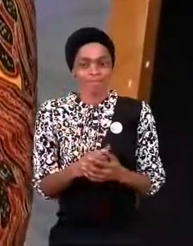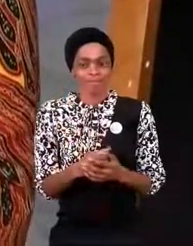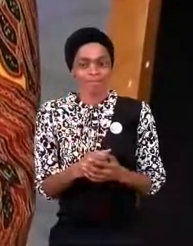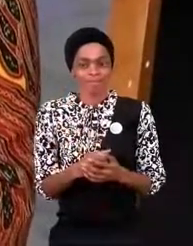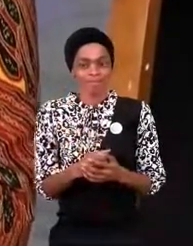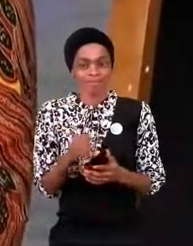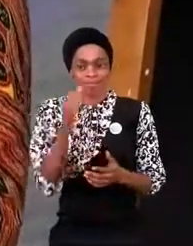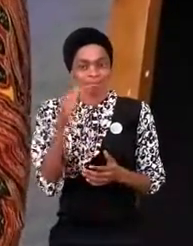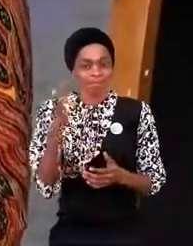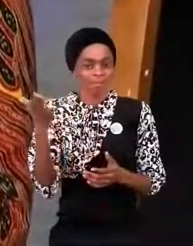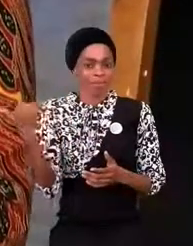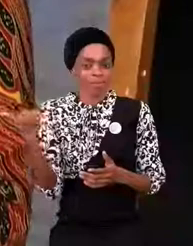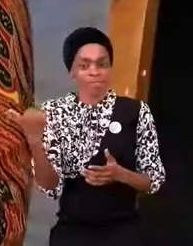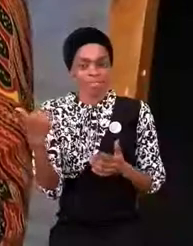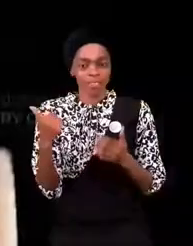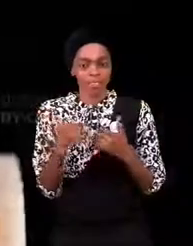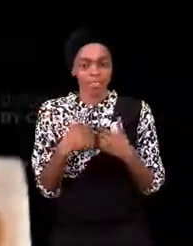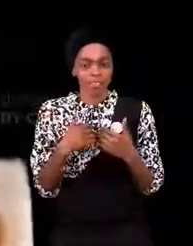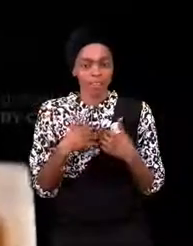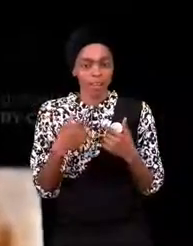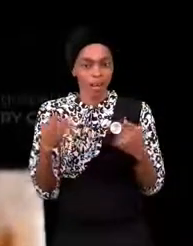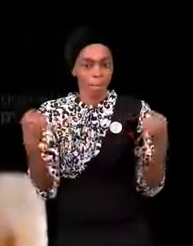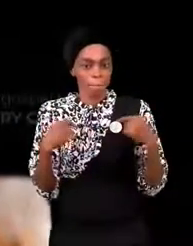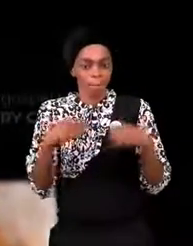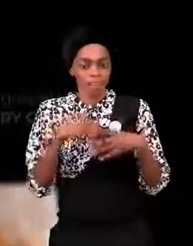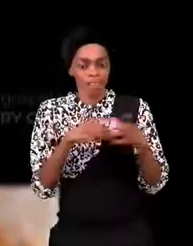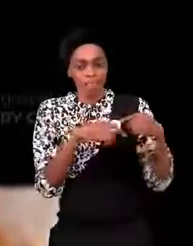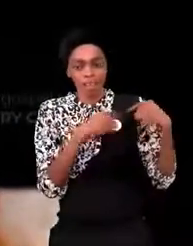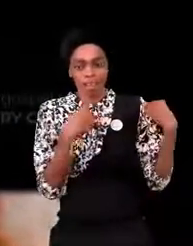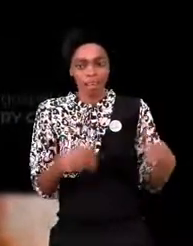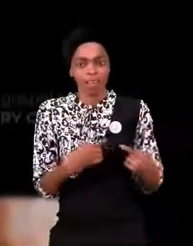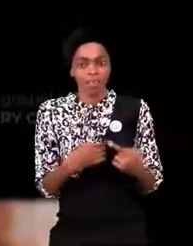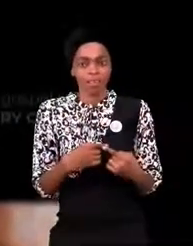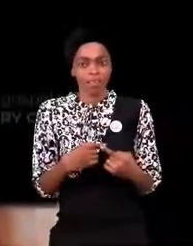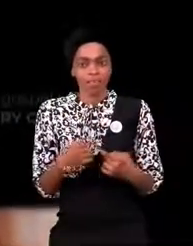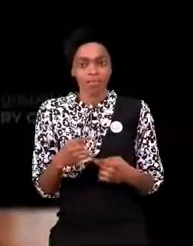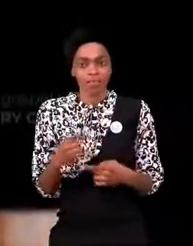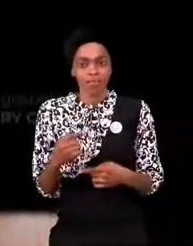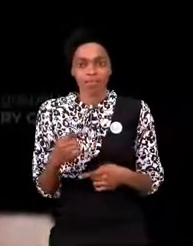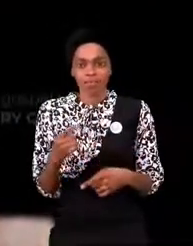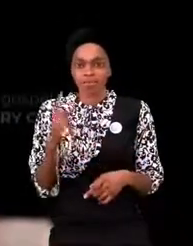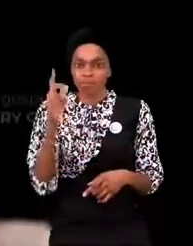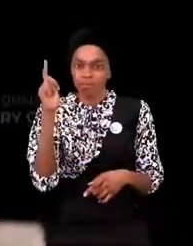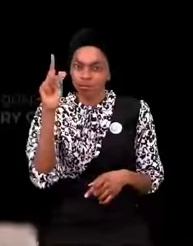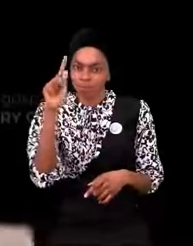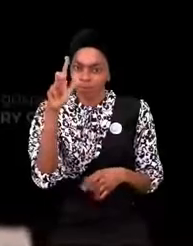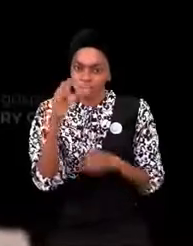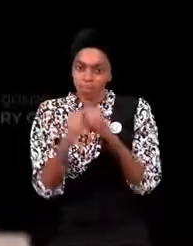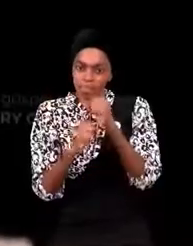J'avais des douleurs au cœur. Depuis 21 ans, j'ai visité plusieurs